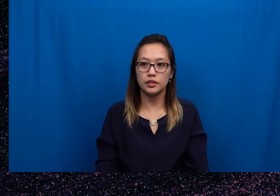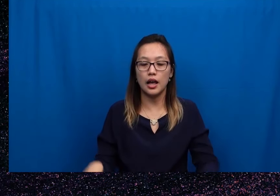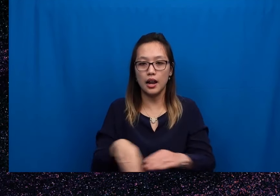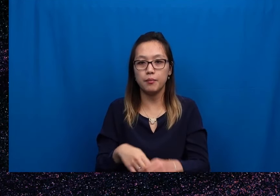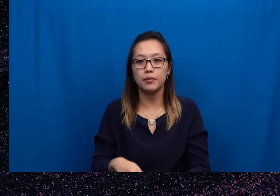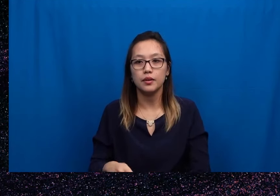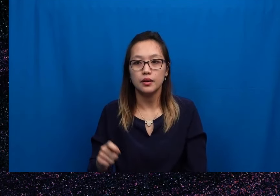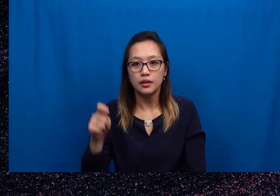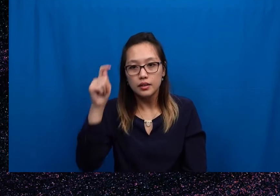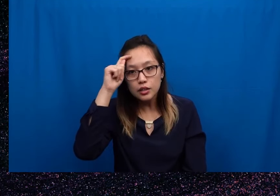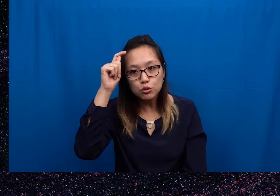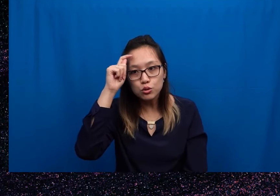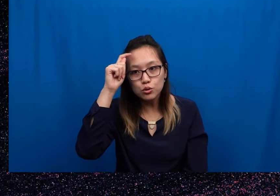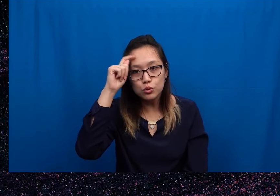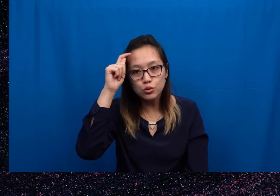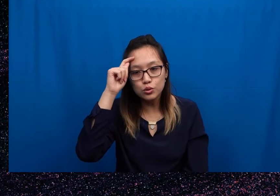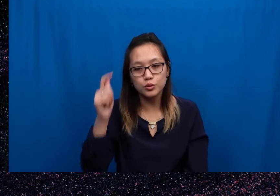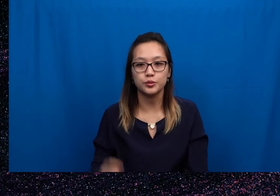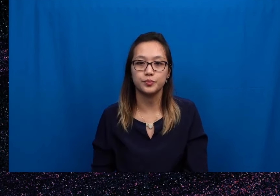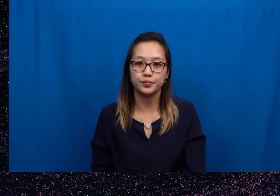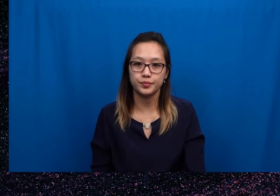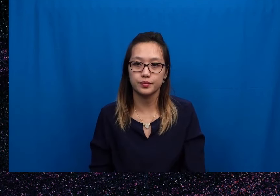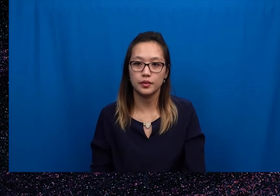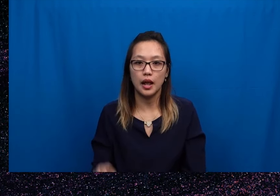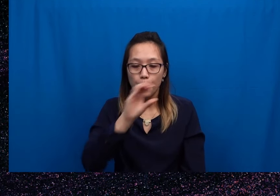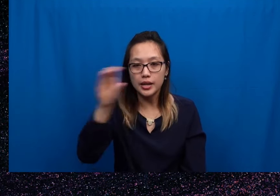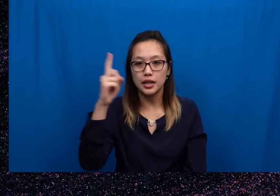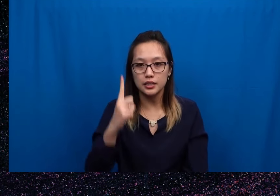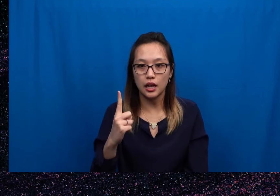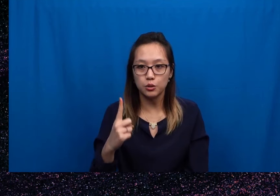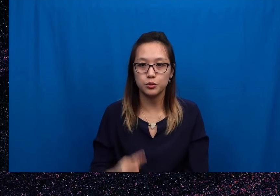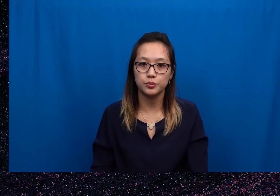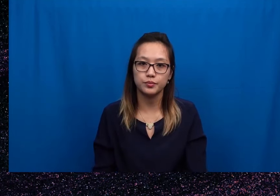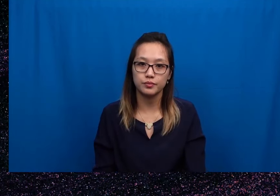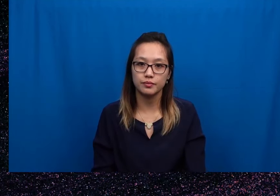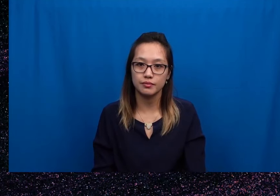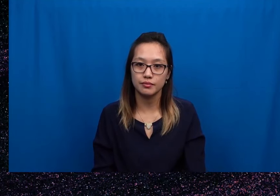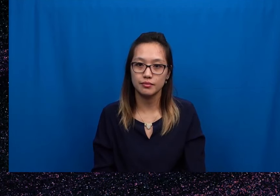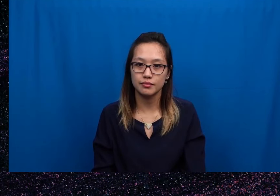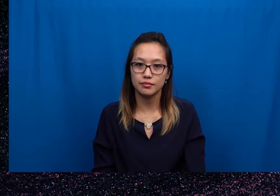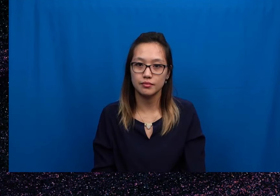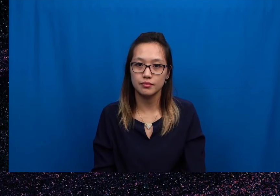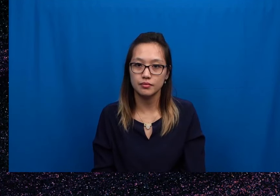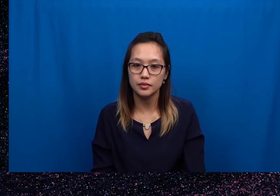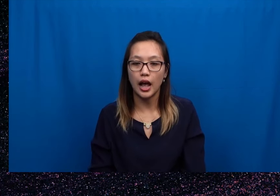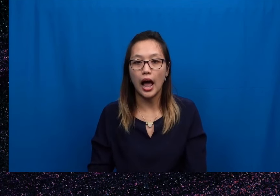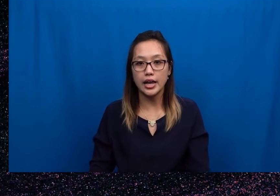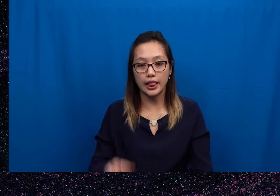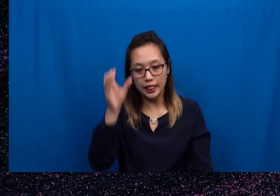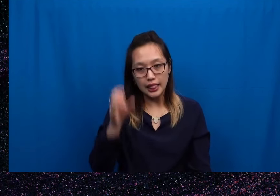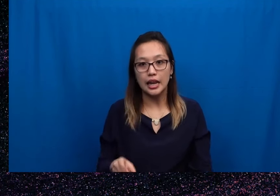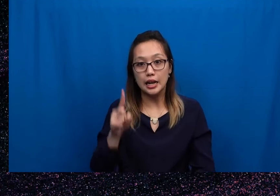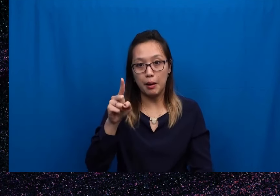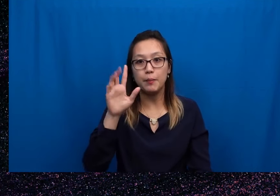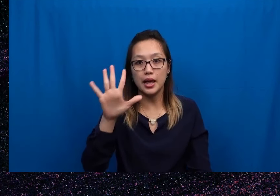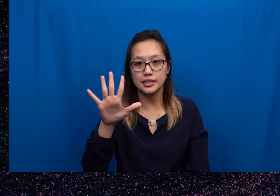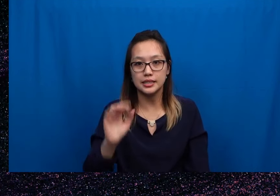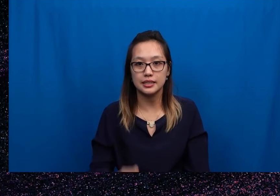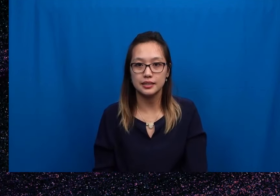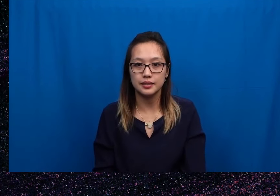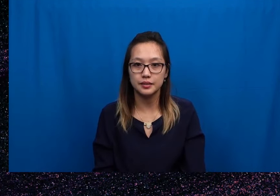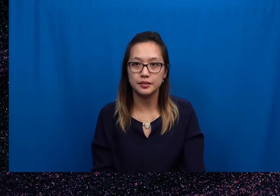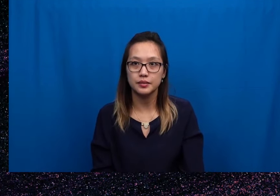sampai 16 yang berkata seperti ini. Bagi orang suci semuanya suci, tetapi bagi orang najis dan bagi orang